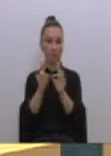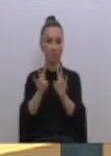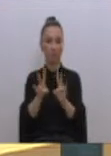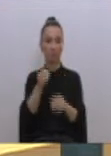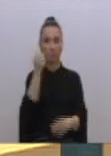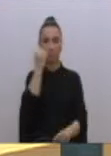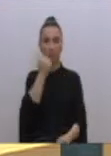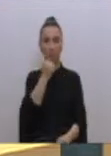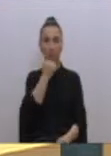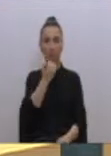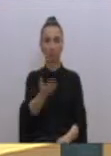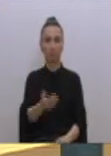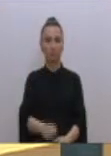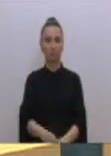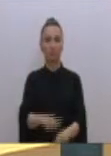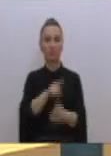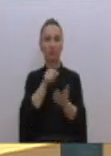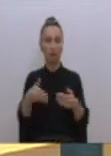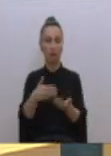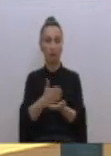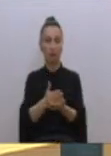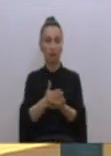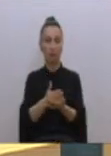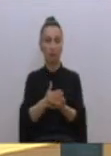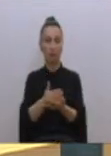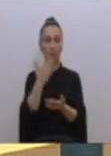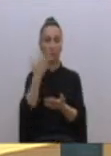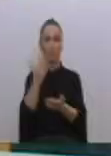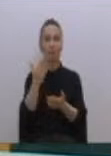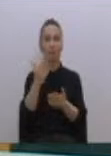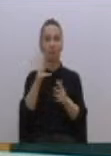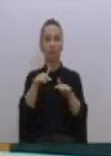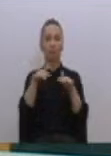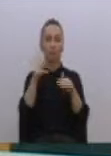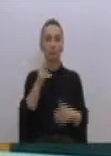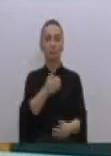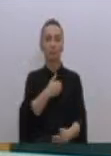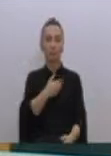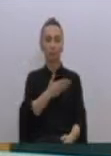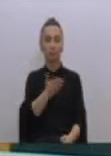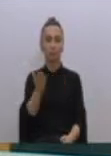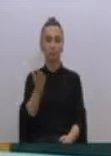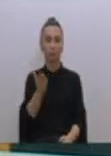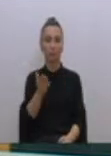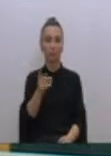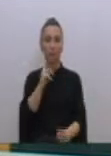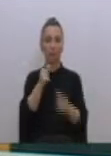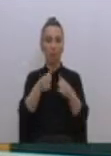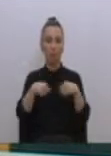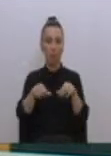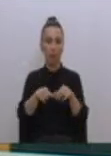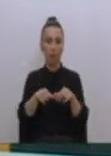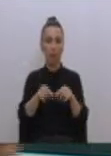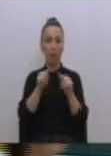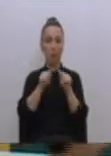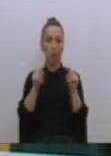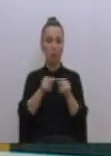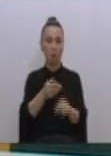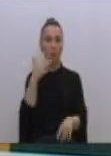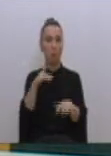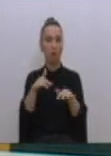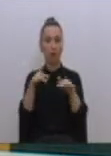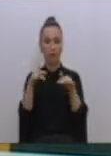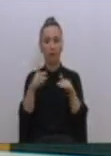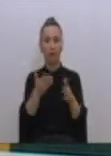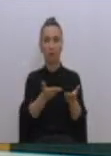მადლობა. მადლობთ. კითხვები მოხსენებს არსურს გამოსვლა. კომიტეტებს, ოპოზიციას,